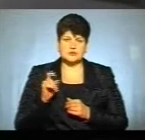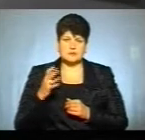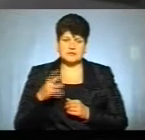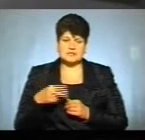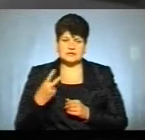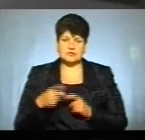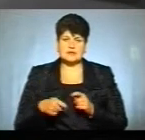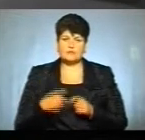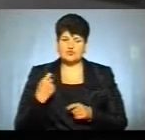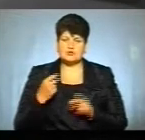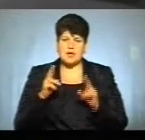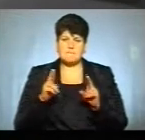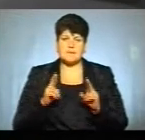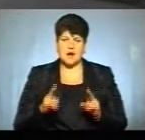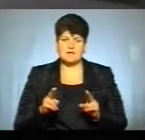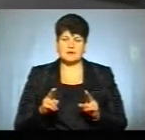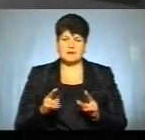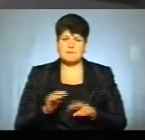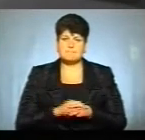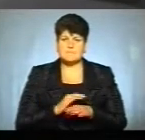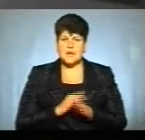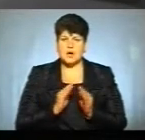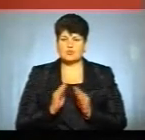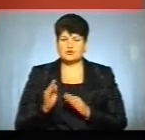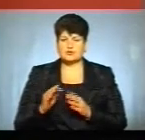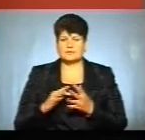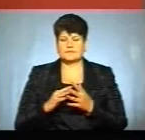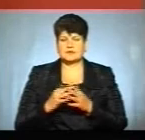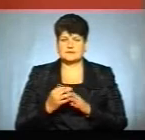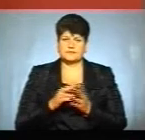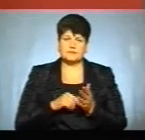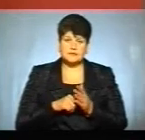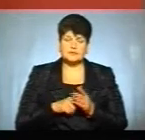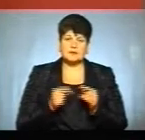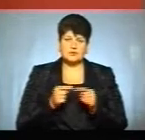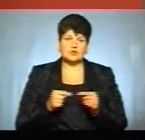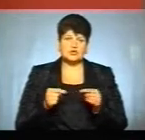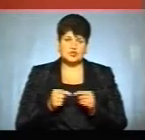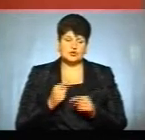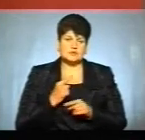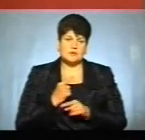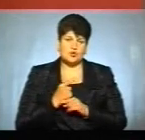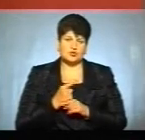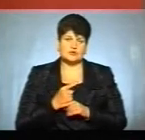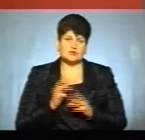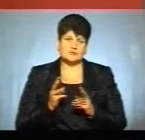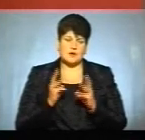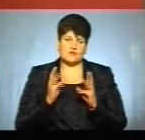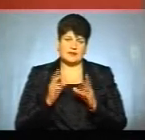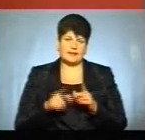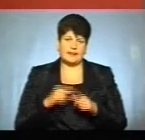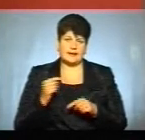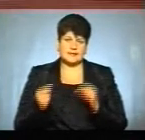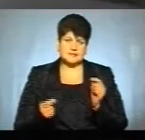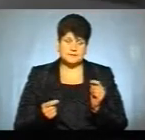152-га – це порушення правил благоустрою населених пунктів через те, що чітко правилами благоустрою заборонено спалювати листя.